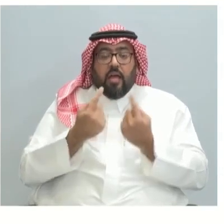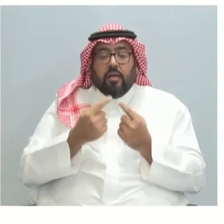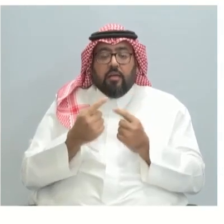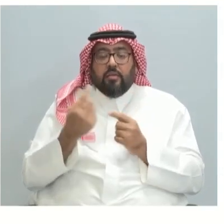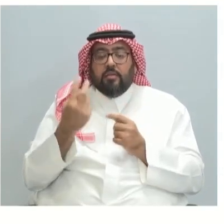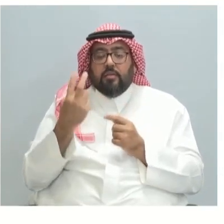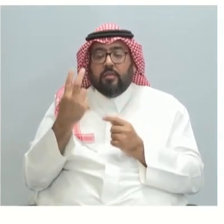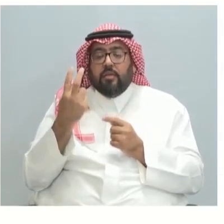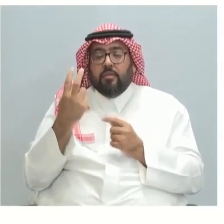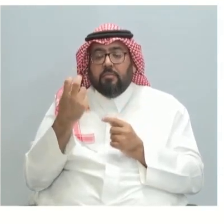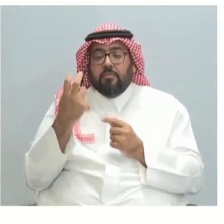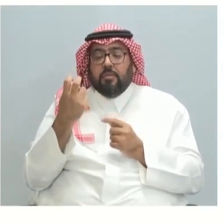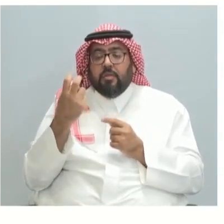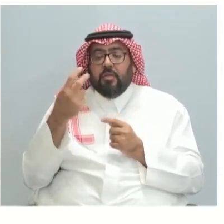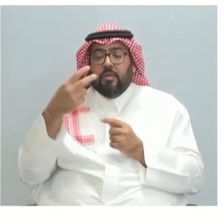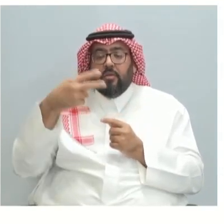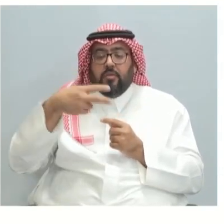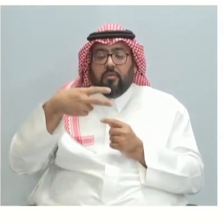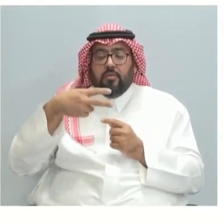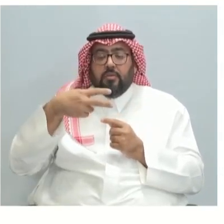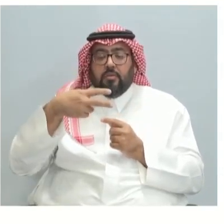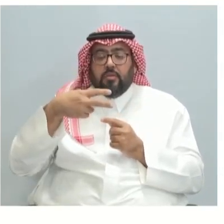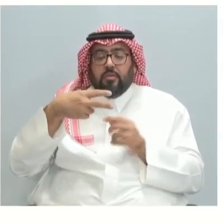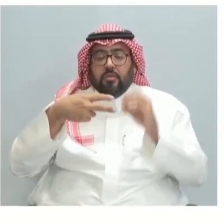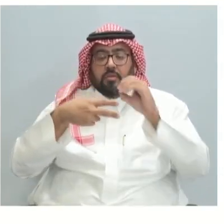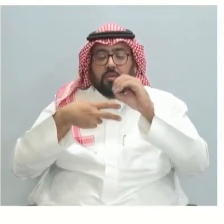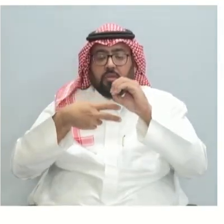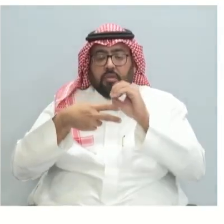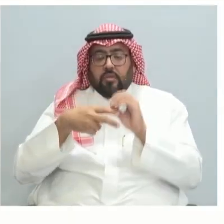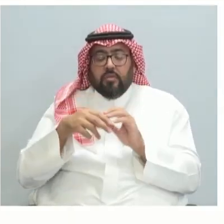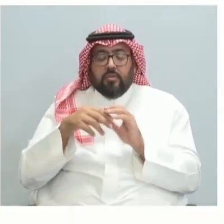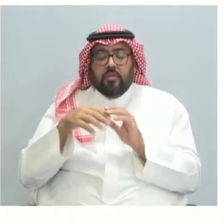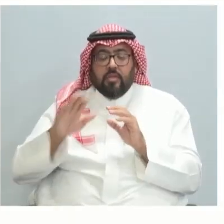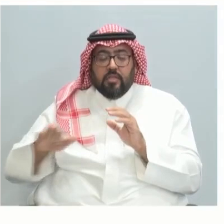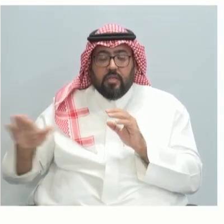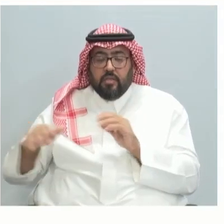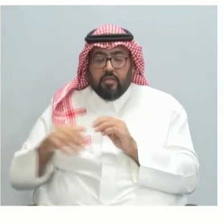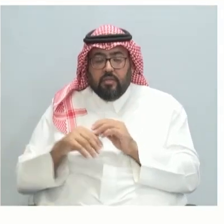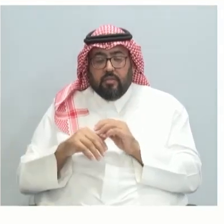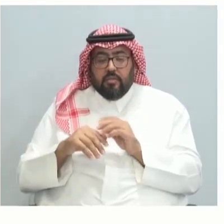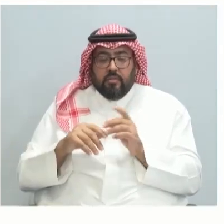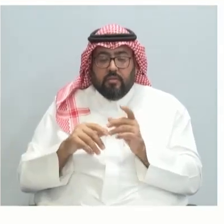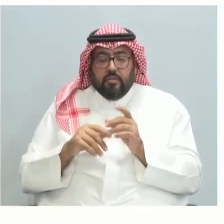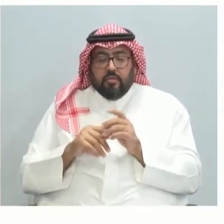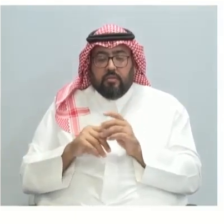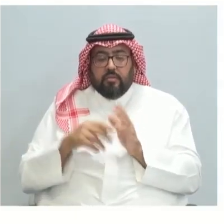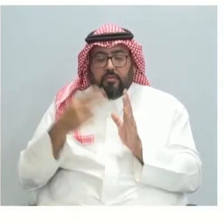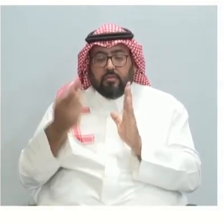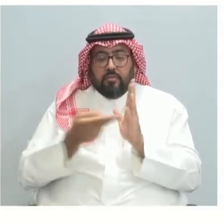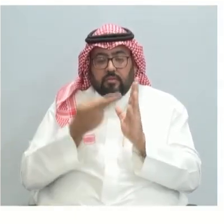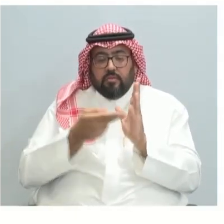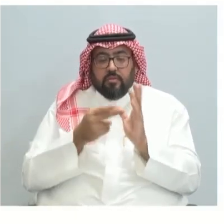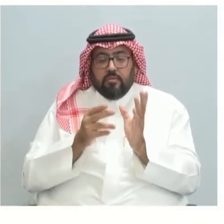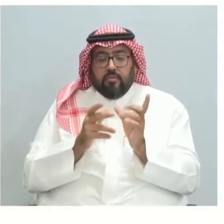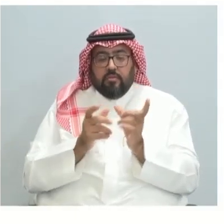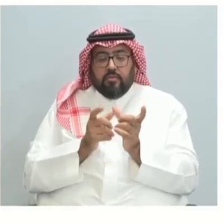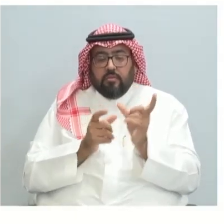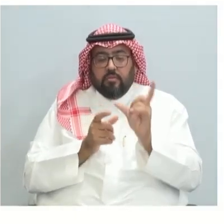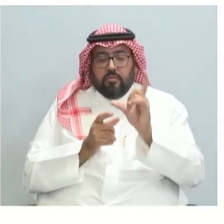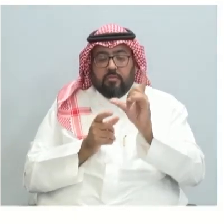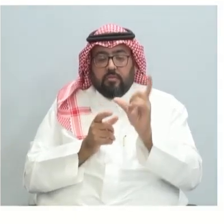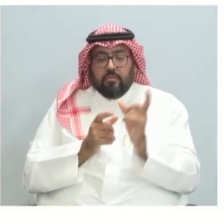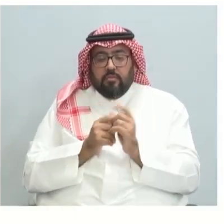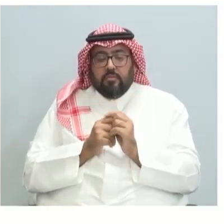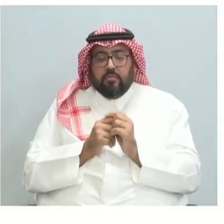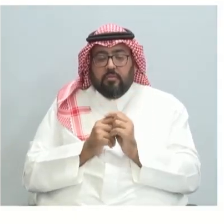220 درجه تمثل قطاع الزوار من الاطفال 220 درجه نرسم زاويه قياسها 220 درجه